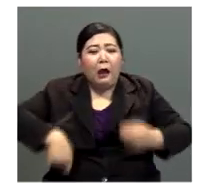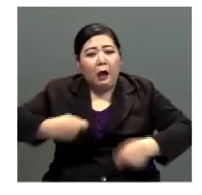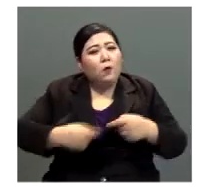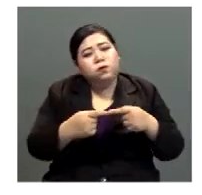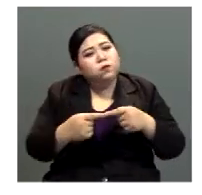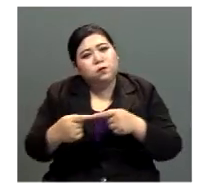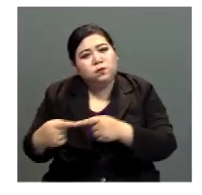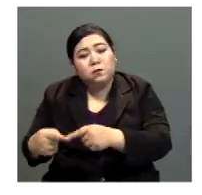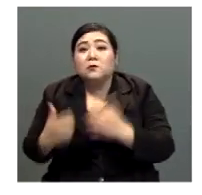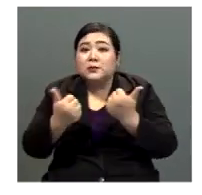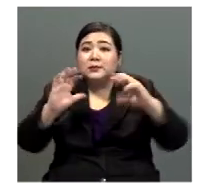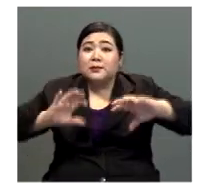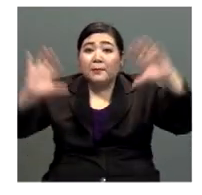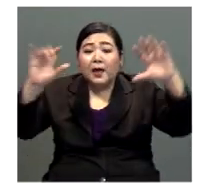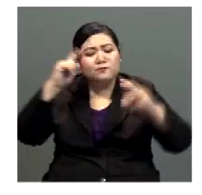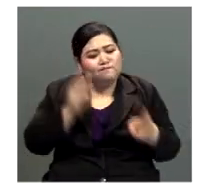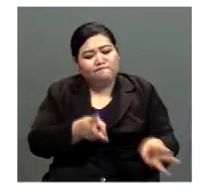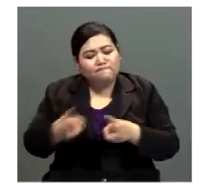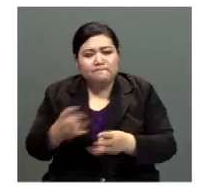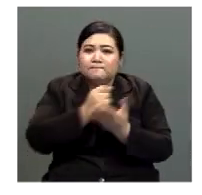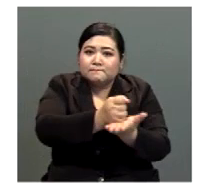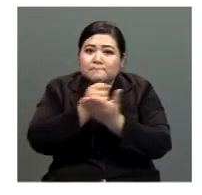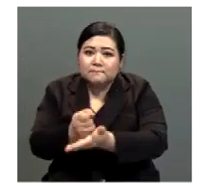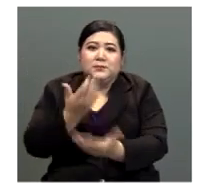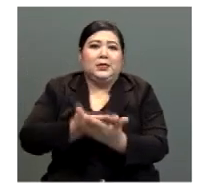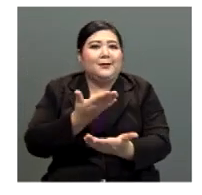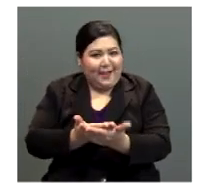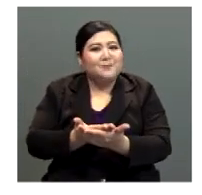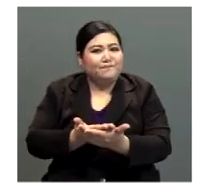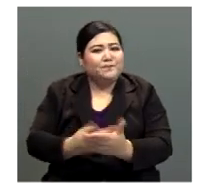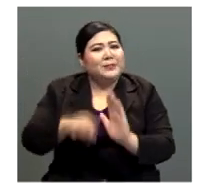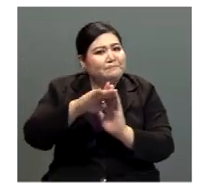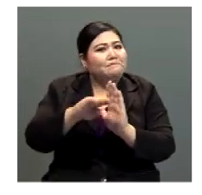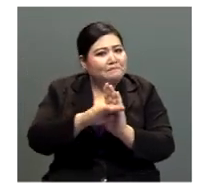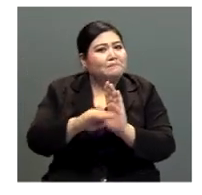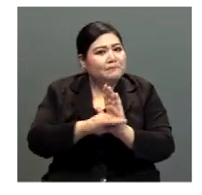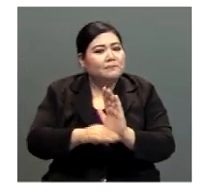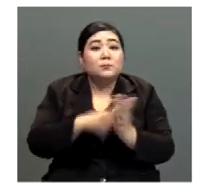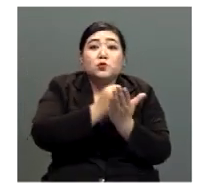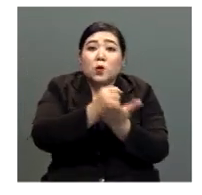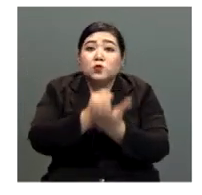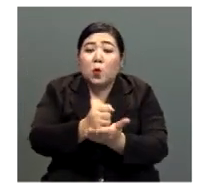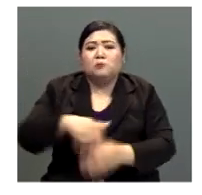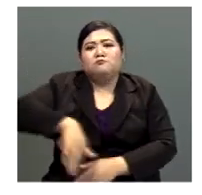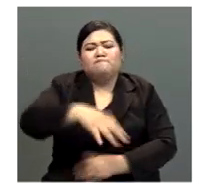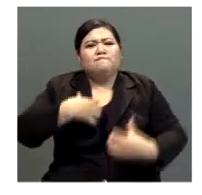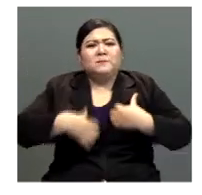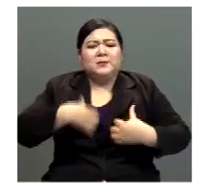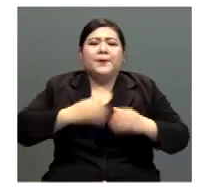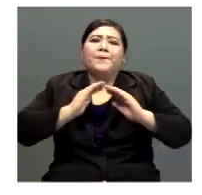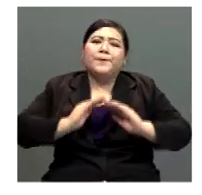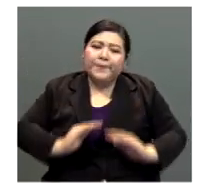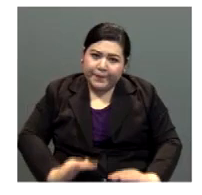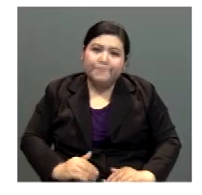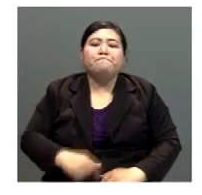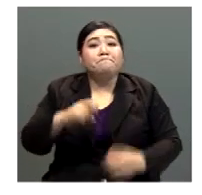ยู่ภาครัฐจึงได้ออกมาตรการช่วยเหลือด้านการเงินมาเป็นระยะเพื่อบรรเทาความเดือดร้อนของประชาชนจากการได้รับ